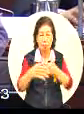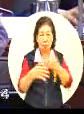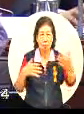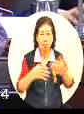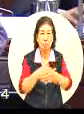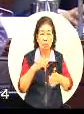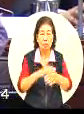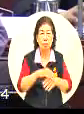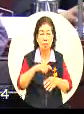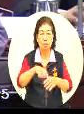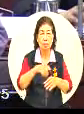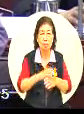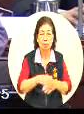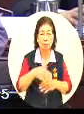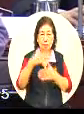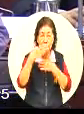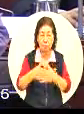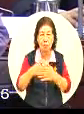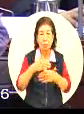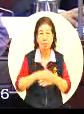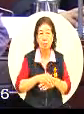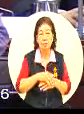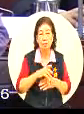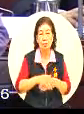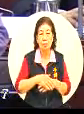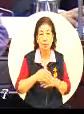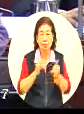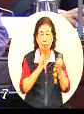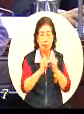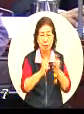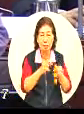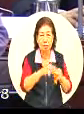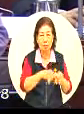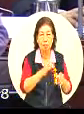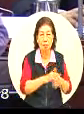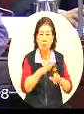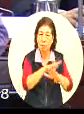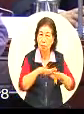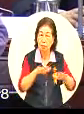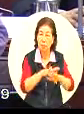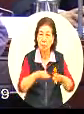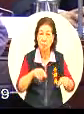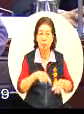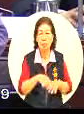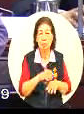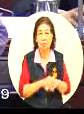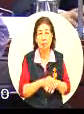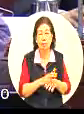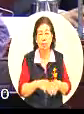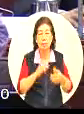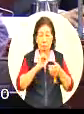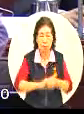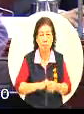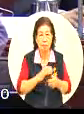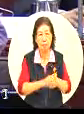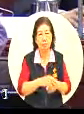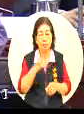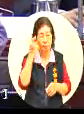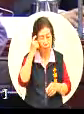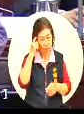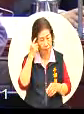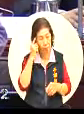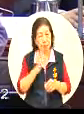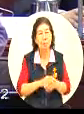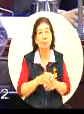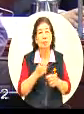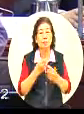们会限缩。我们一定会以市民的安全作为我们必要优先的考量，所